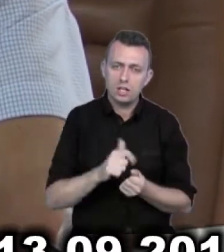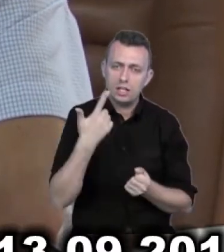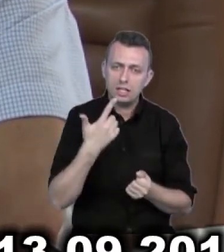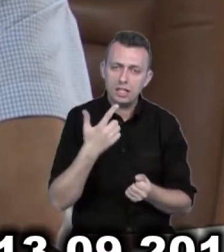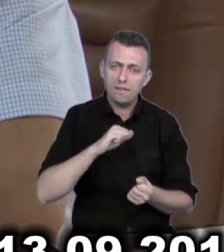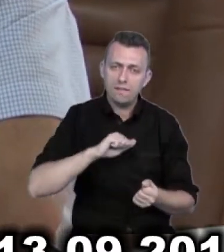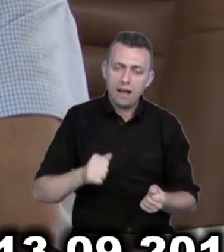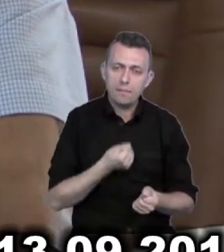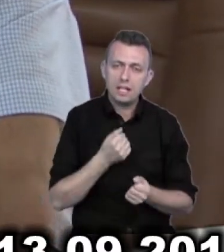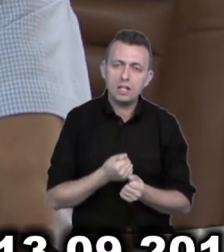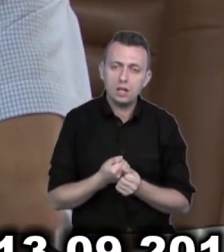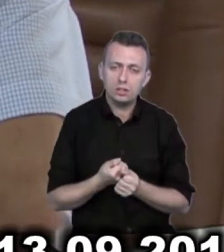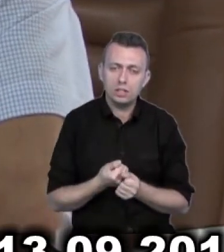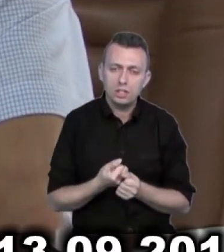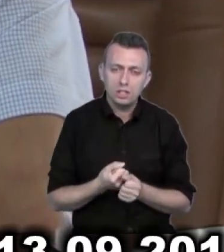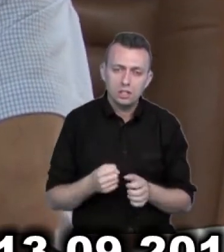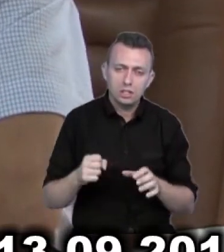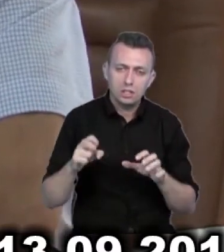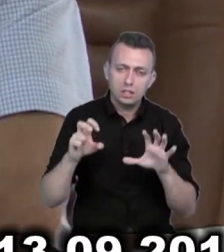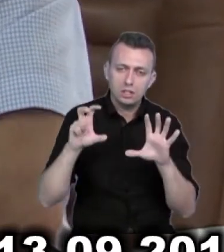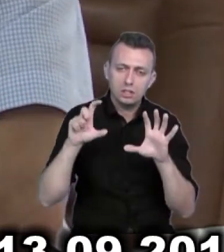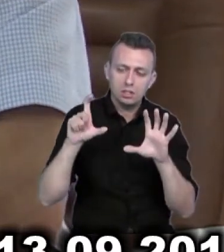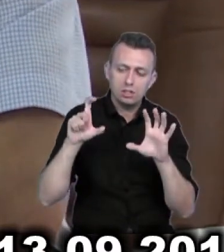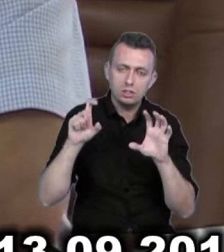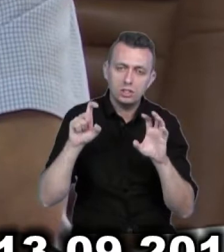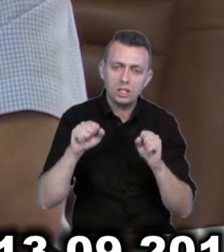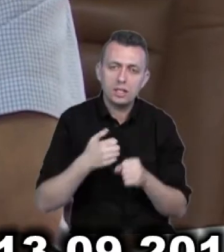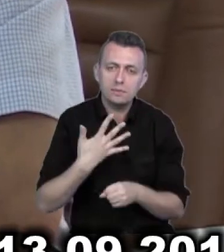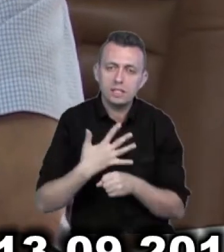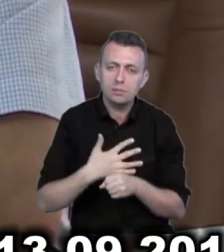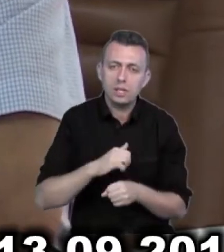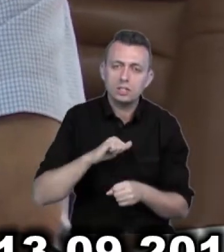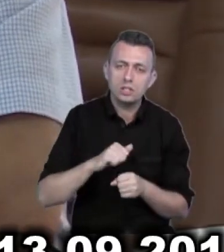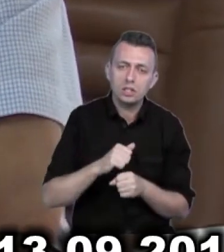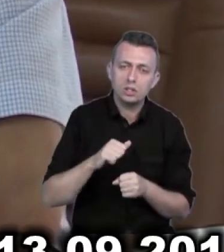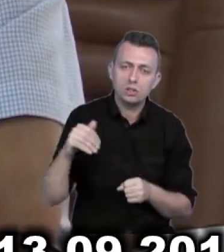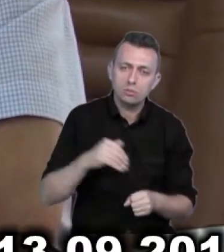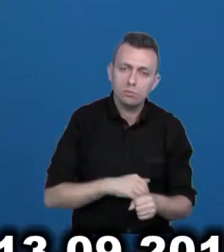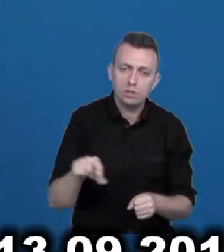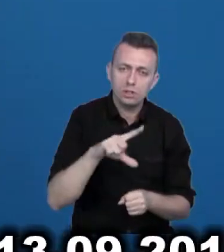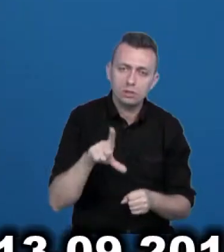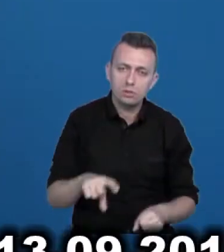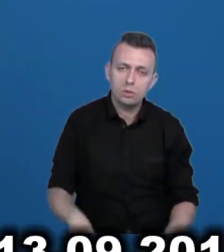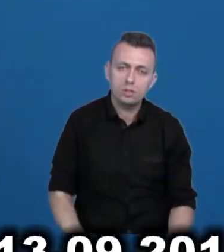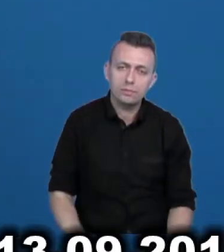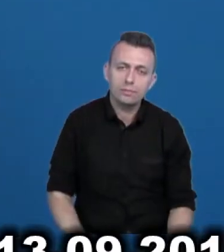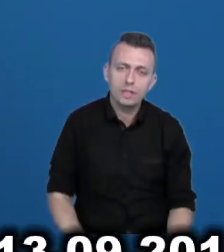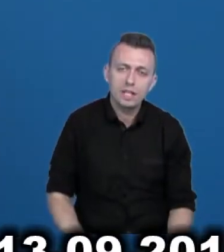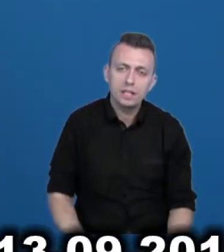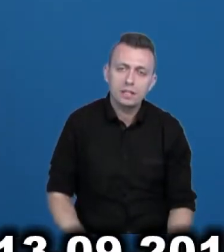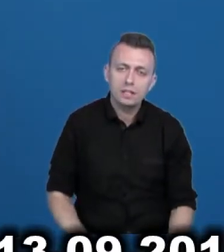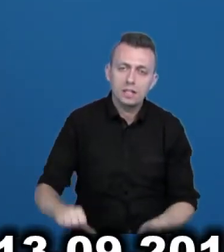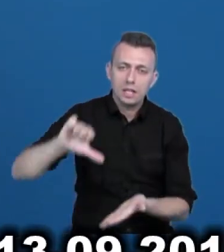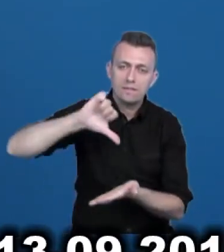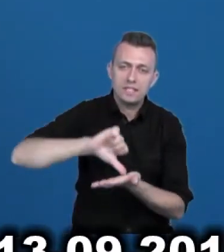750 000 zł. Z tego w tym roku zapłaciliśmy 1 700 000. W Centrum Teatru Muzyki i